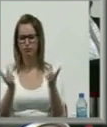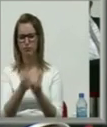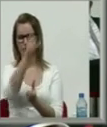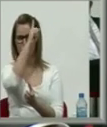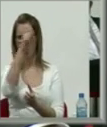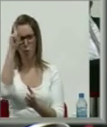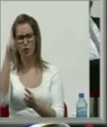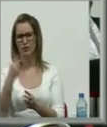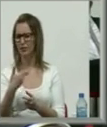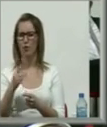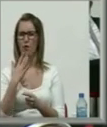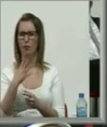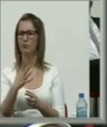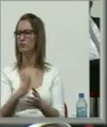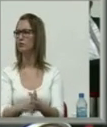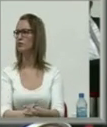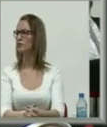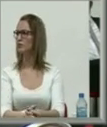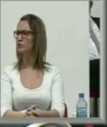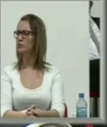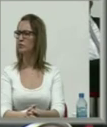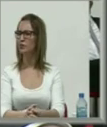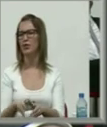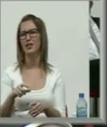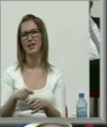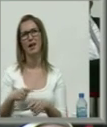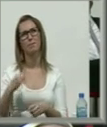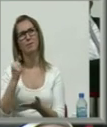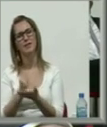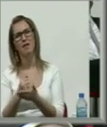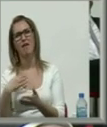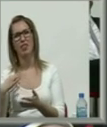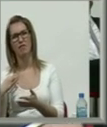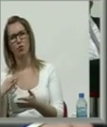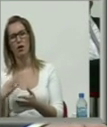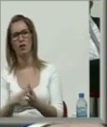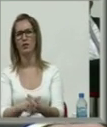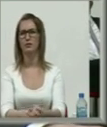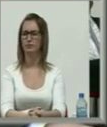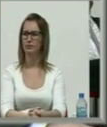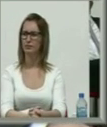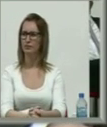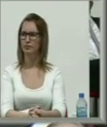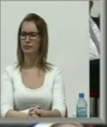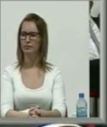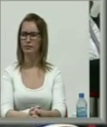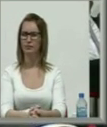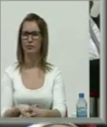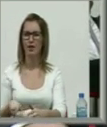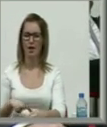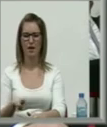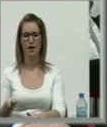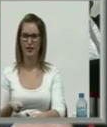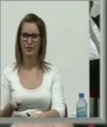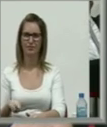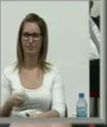Dlaczego tak było? Myślę, że nie trzeba tłumaczyć, ponieważ obym się mylił, ale lada moment tego typu uwag pojawić się